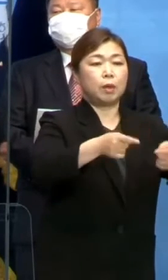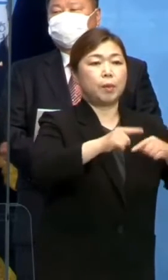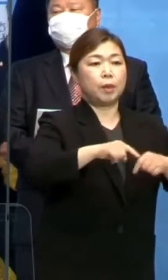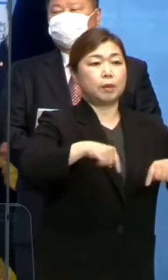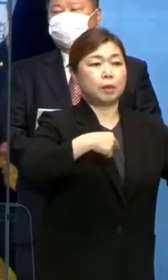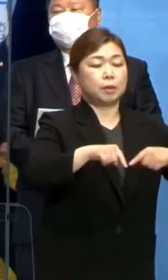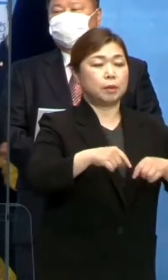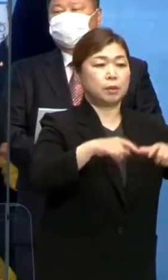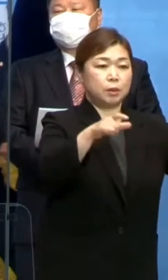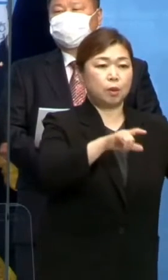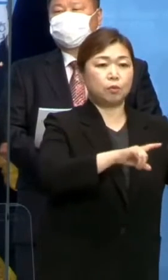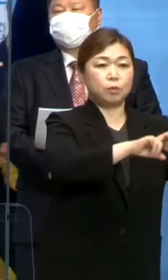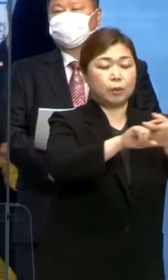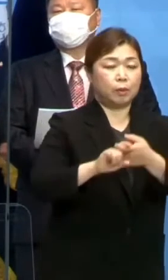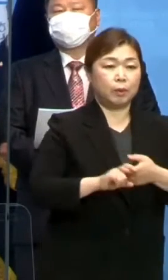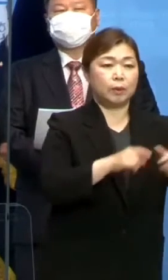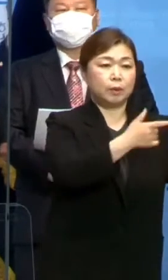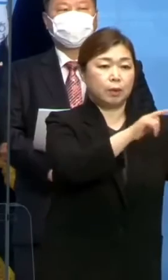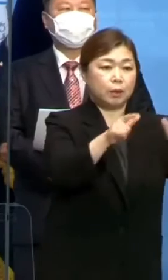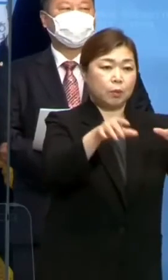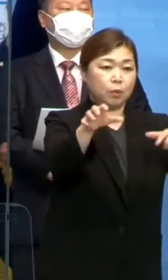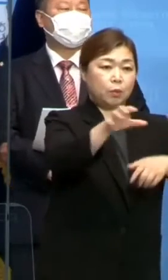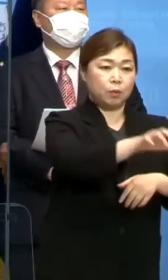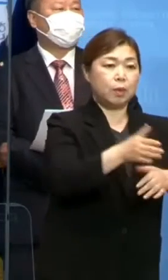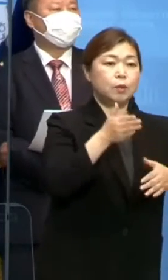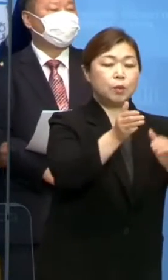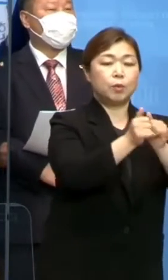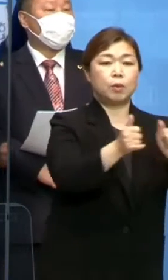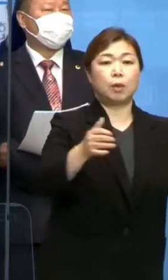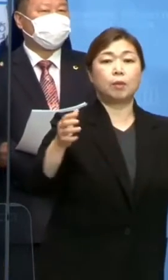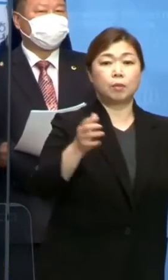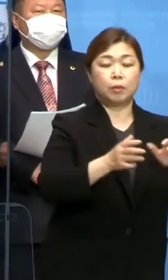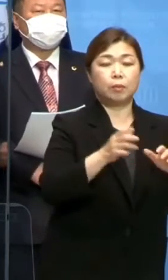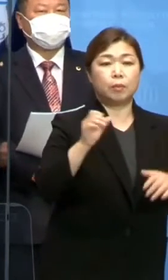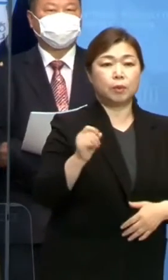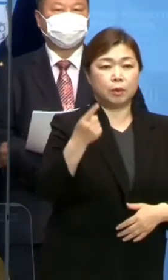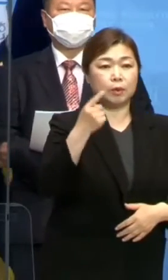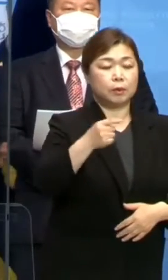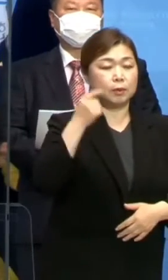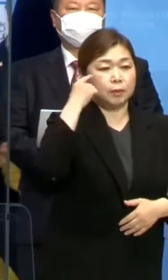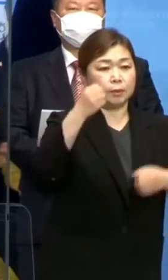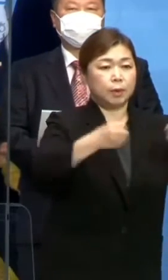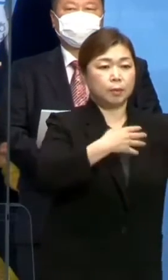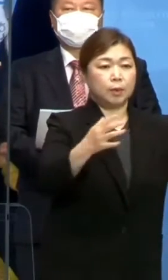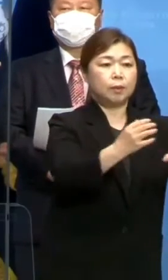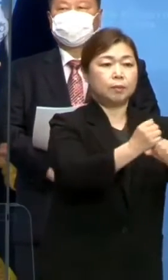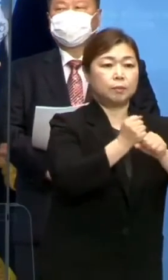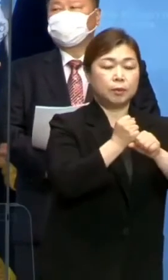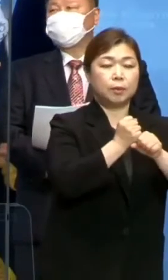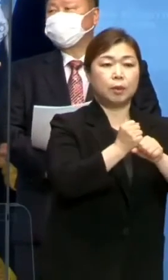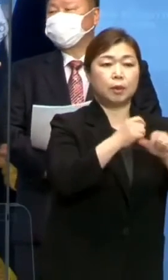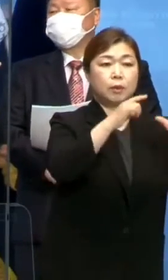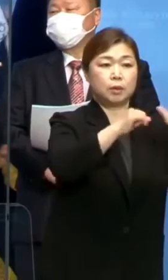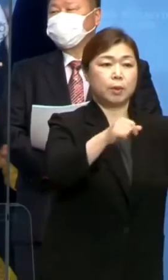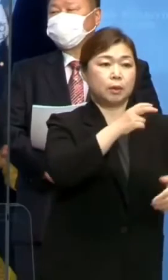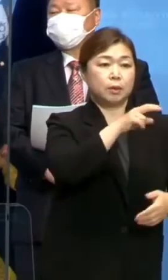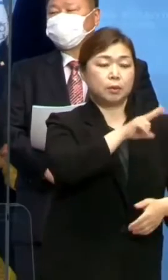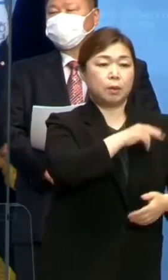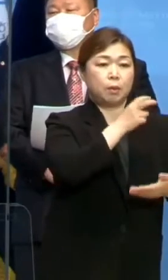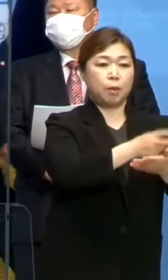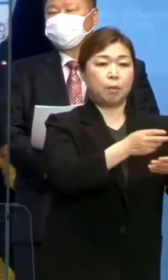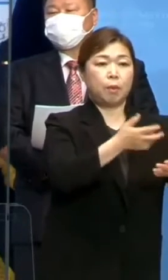7 지역 운 동 연 대 등 다양한 분야의 전문가들로부터 의견을 수렴하여 지방의회 법안을